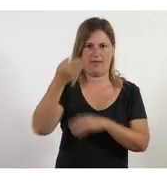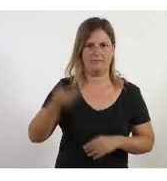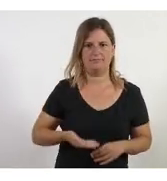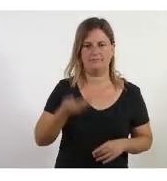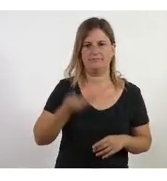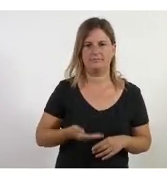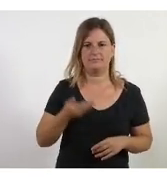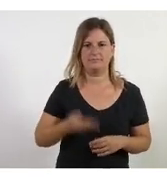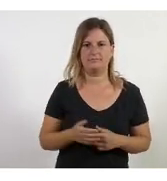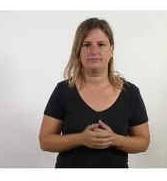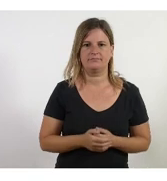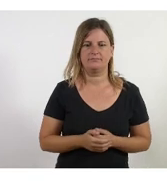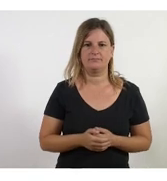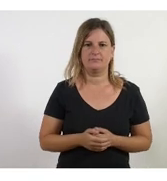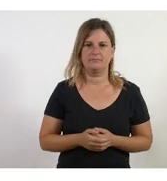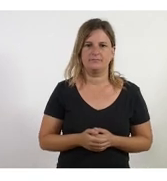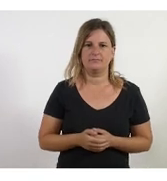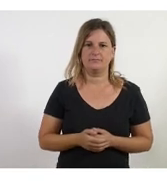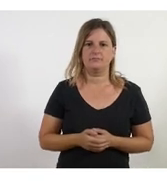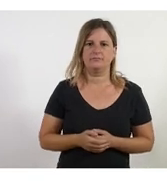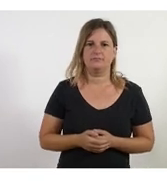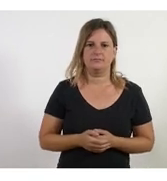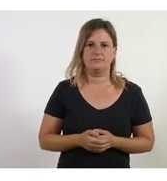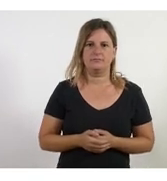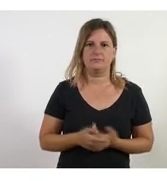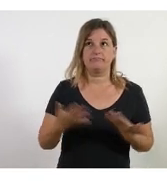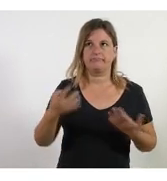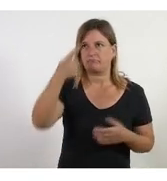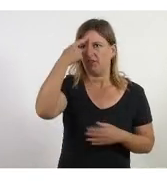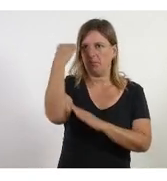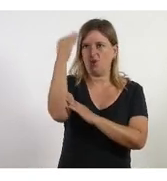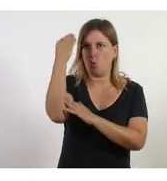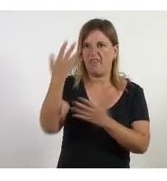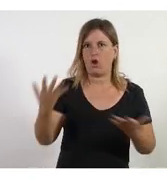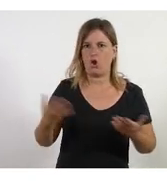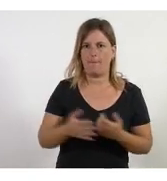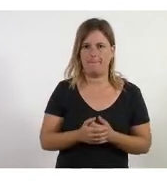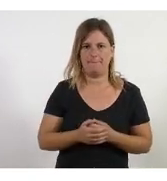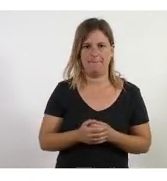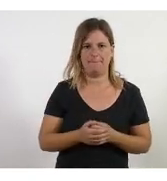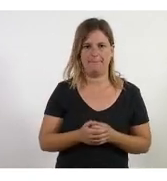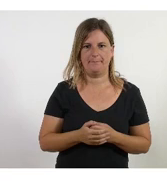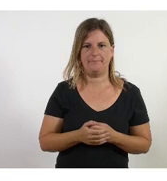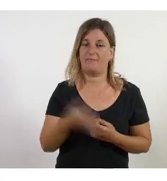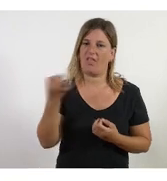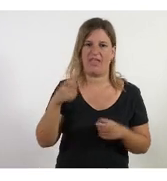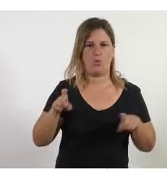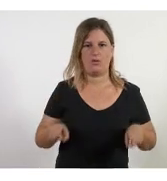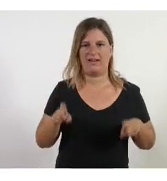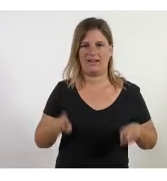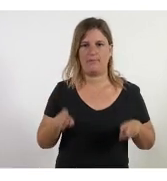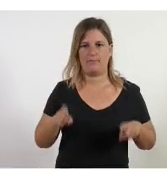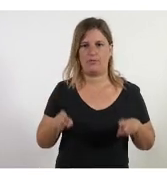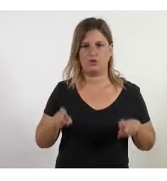la ment. I dius, com es cuida la ment? Bueno, li hem de donar repòs, eh? Ja hem dit que va